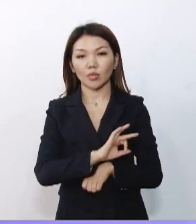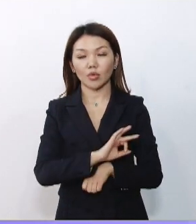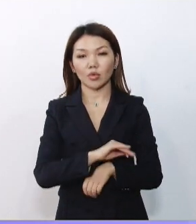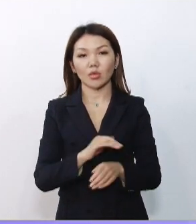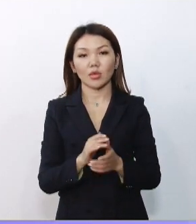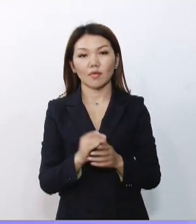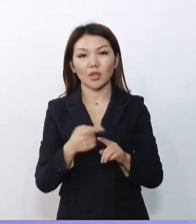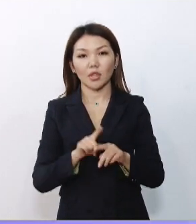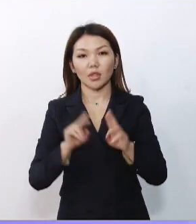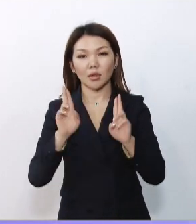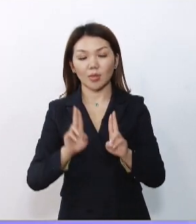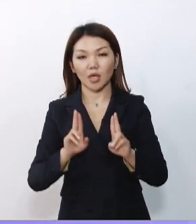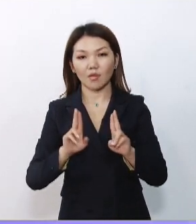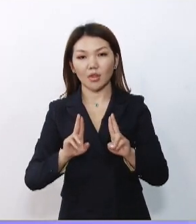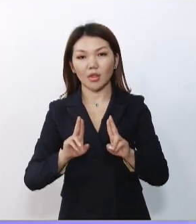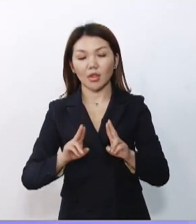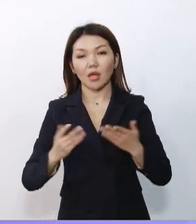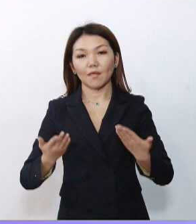в повседневной жизни.